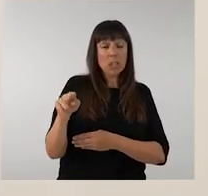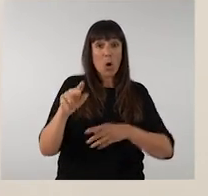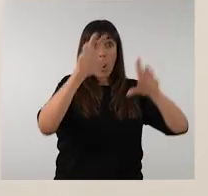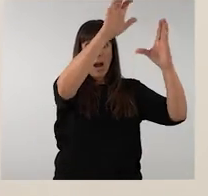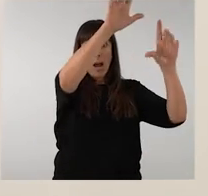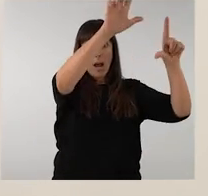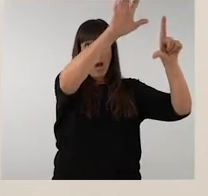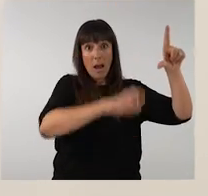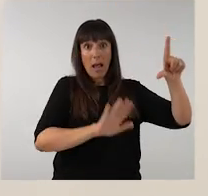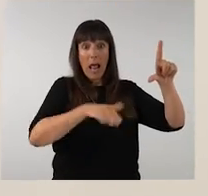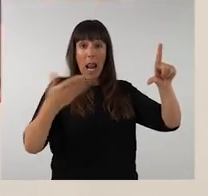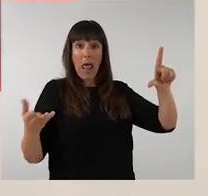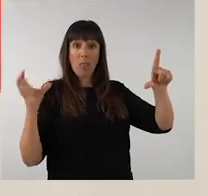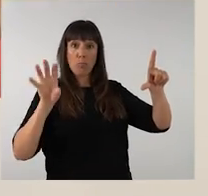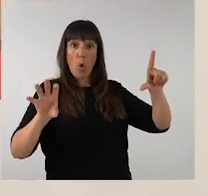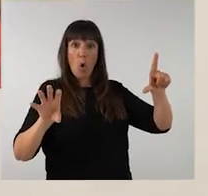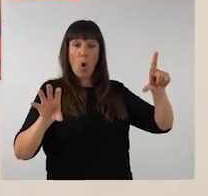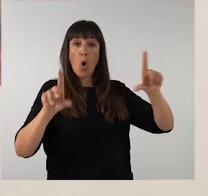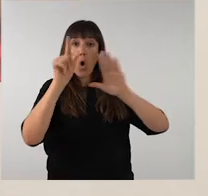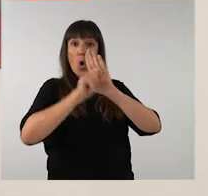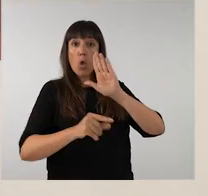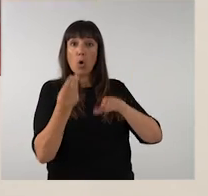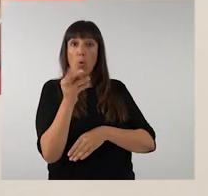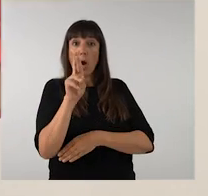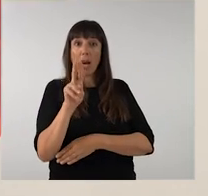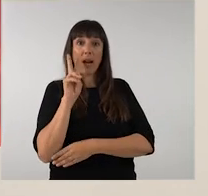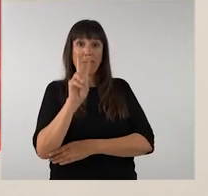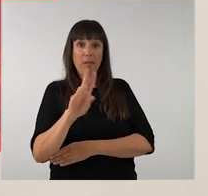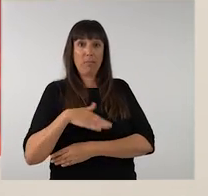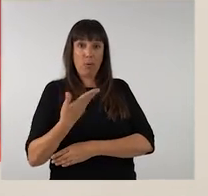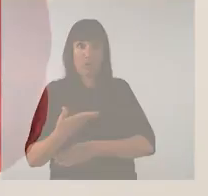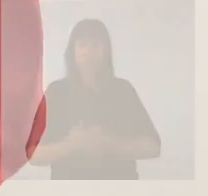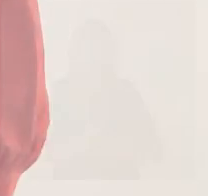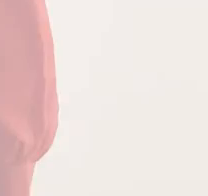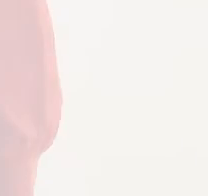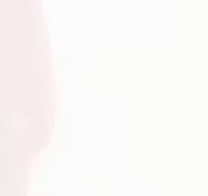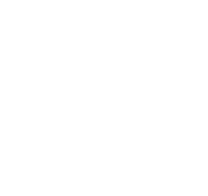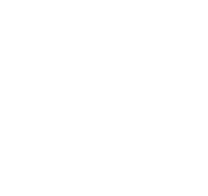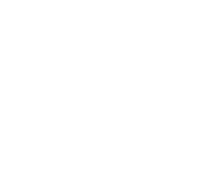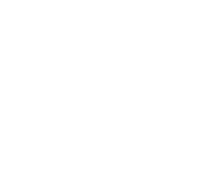molt poquet, si veniu al museu, al costat de la cartela hi haurà un codi QR i els podreu veure.